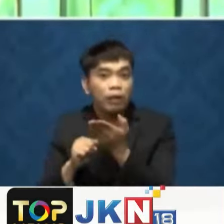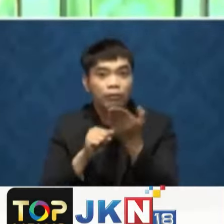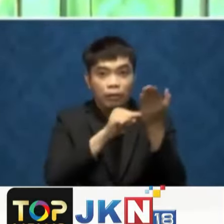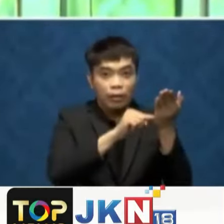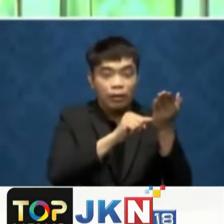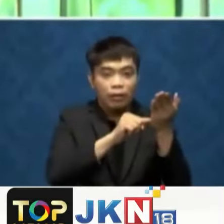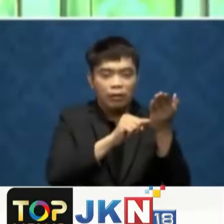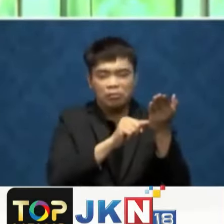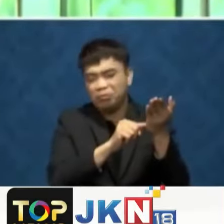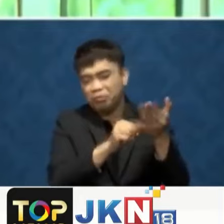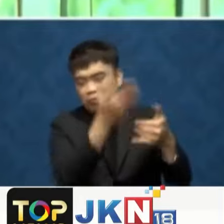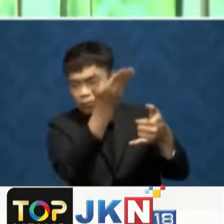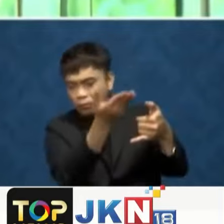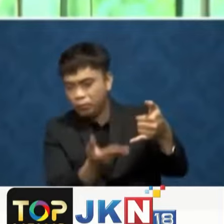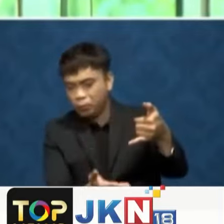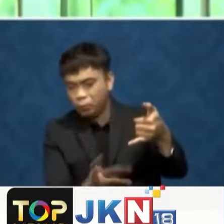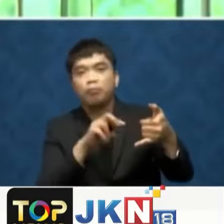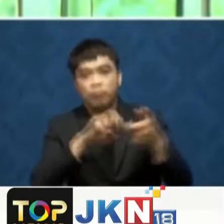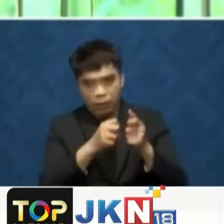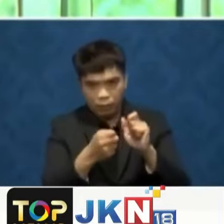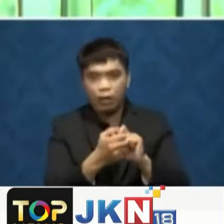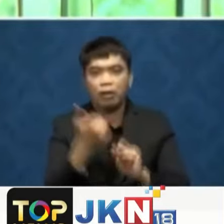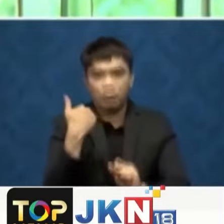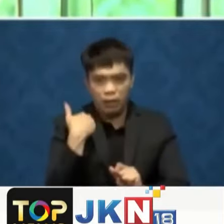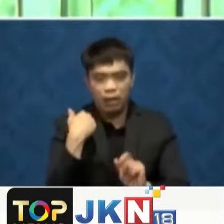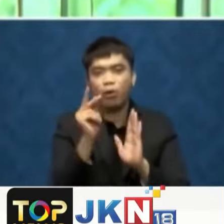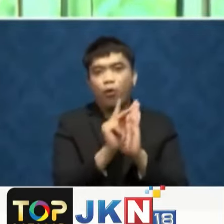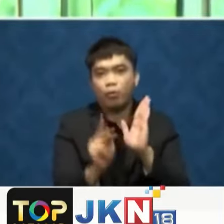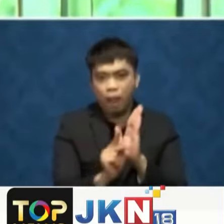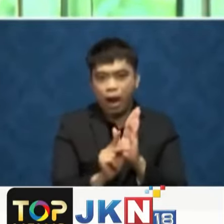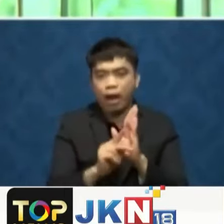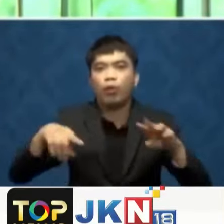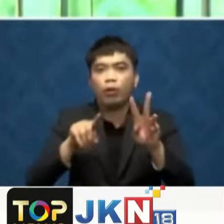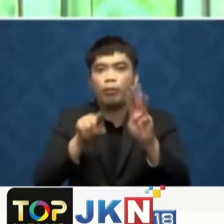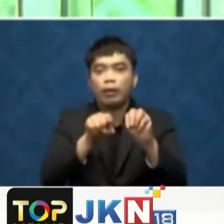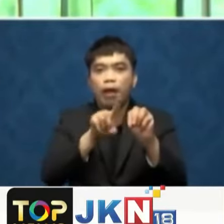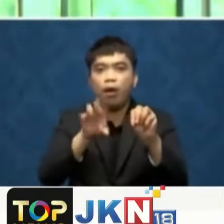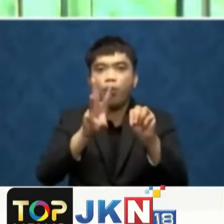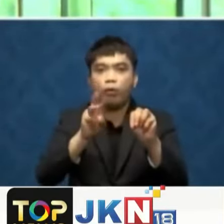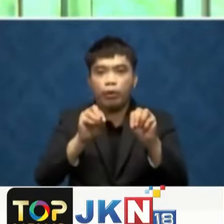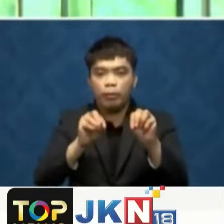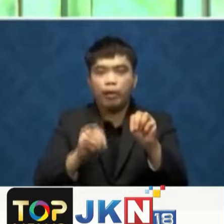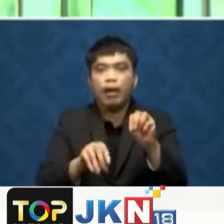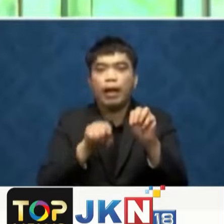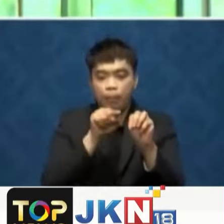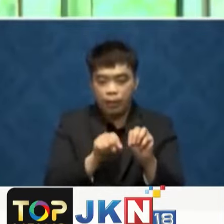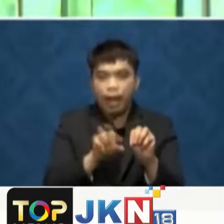าไปยื่นเนี่ยให้ศาลรัฐธรรมนูญมีการวินิจฉัยแล้วก็วิเคราะห์เนี่ยเรื่องของการพิจารณาต่างๆเนี่ยนะคะเขาคาดการ